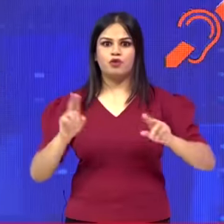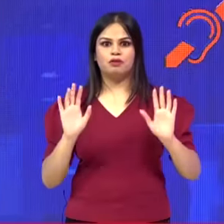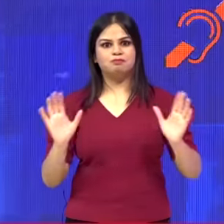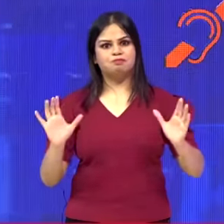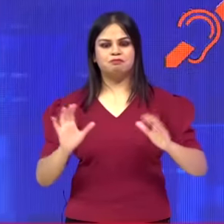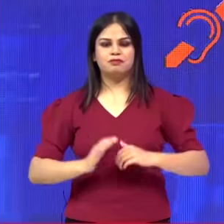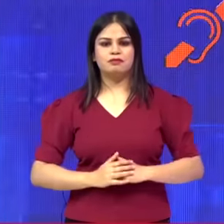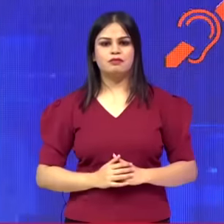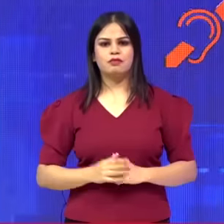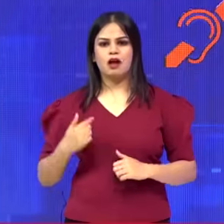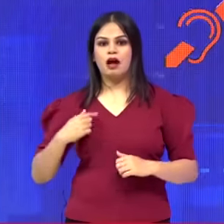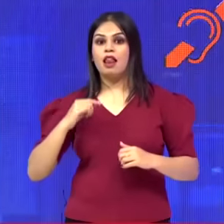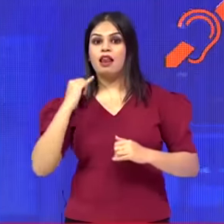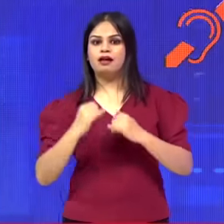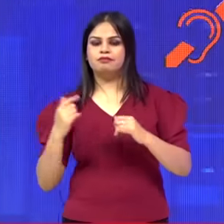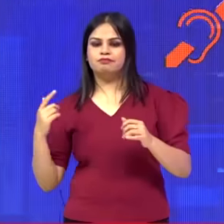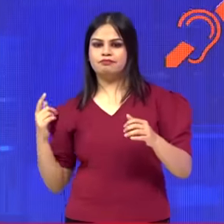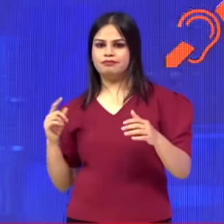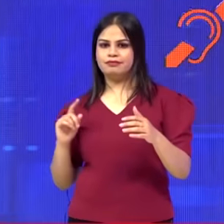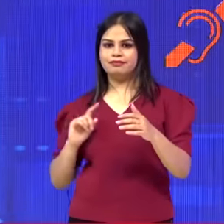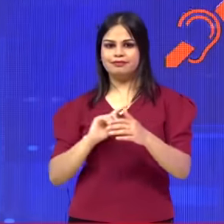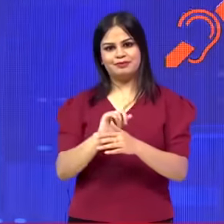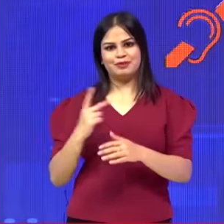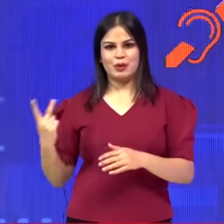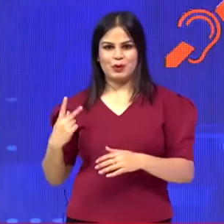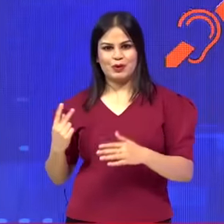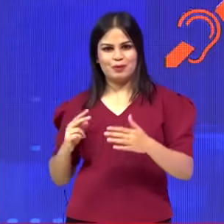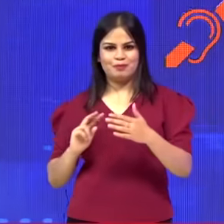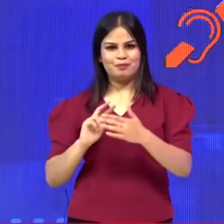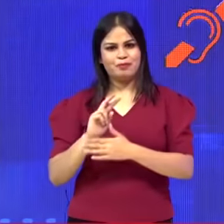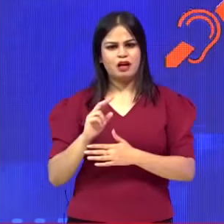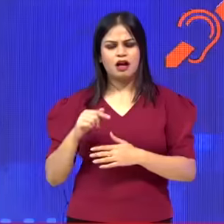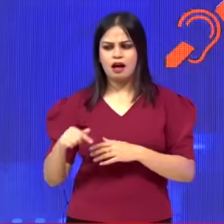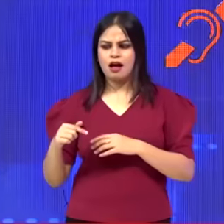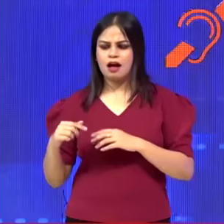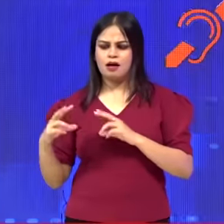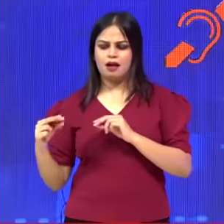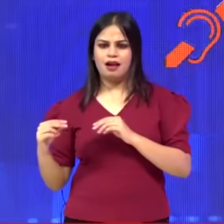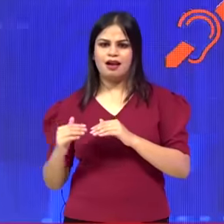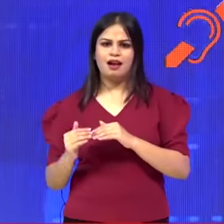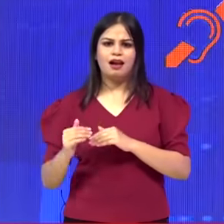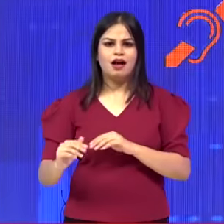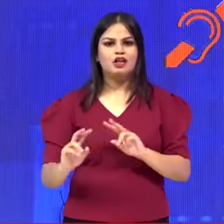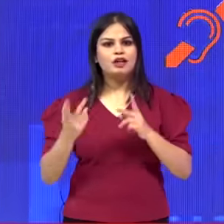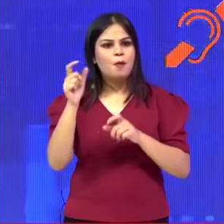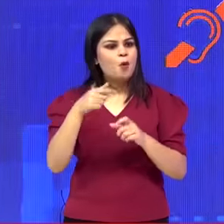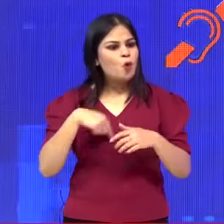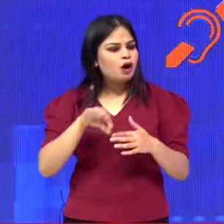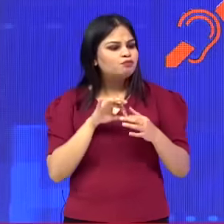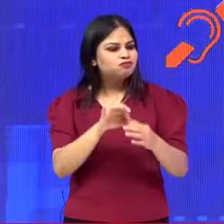तो हम पीछे से एंट्री मारी हमने, तो अब बातचीत एक बैंटर चल रहा है लोगों के